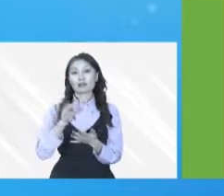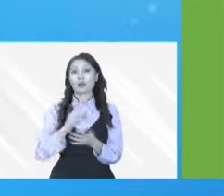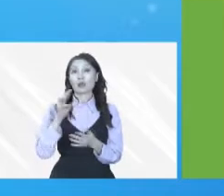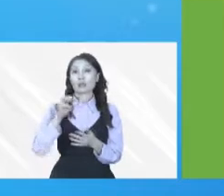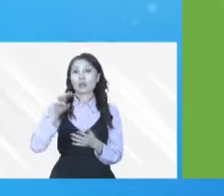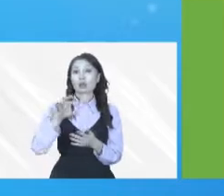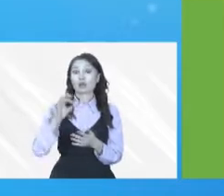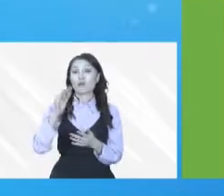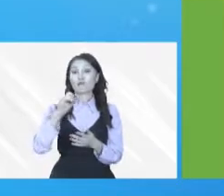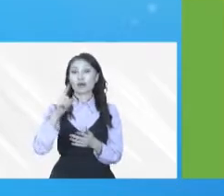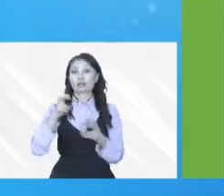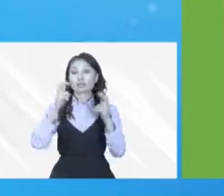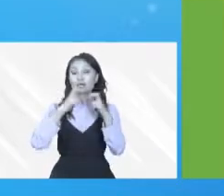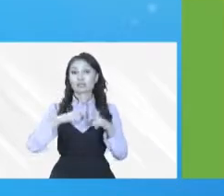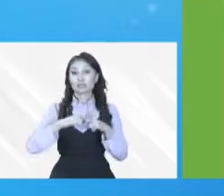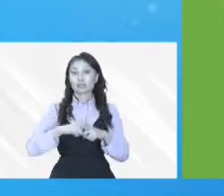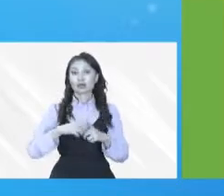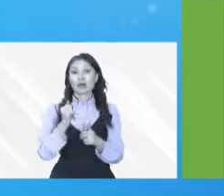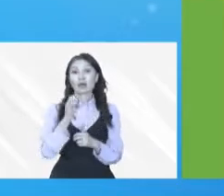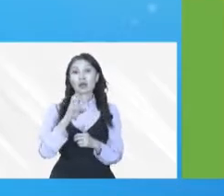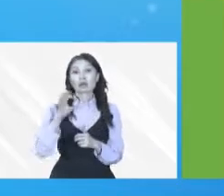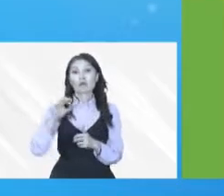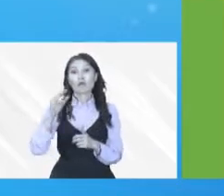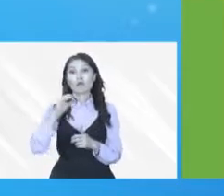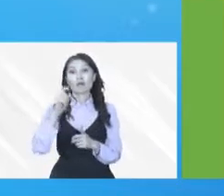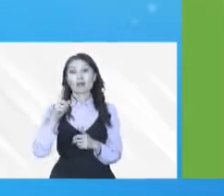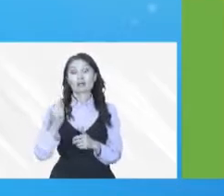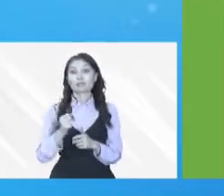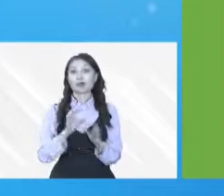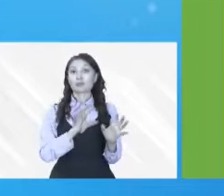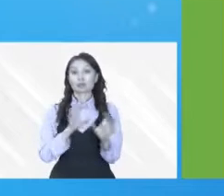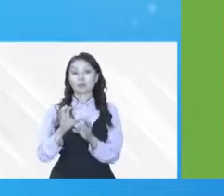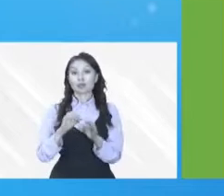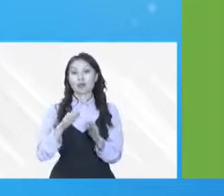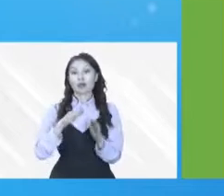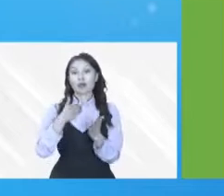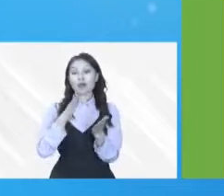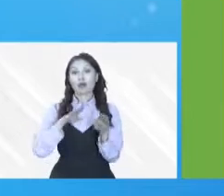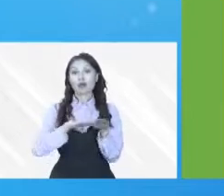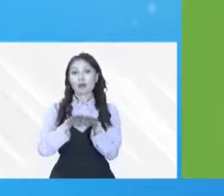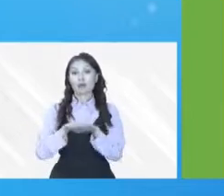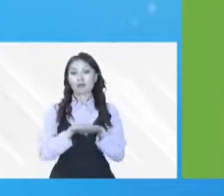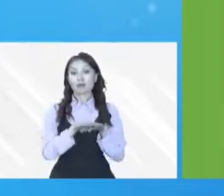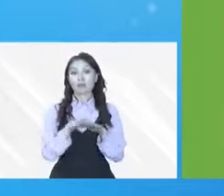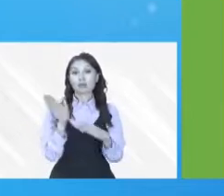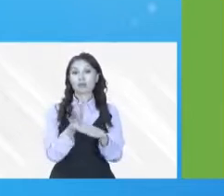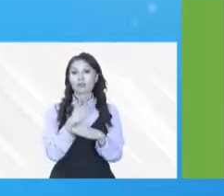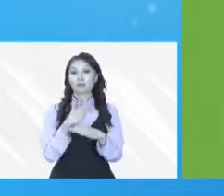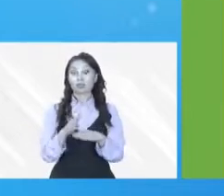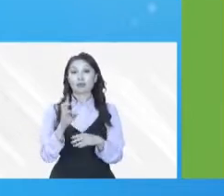Метафаза и следующая за ней анафаза обеспечивают равномерное